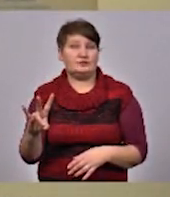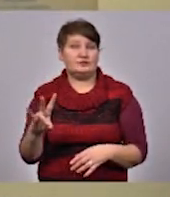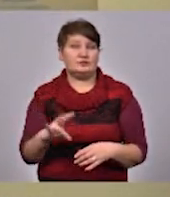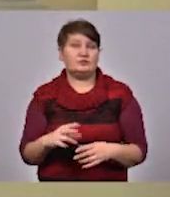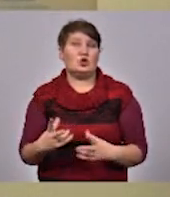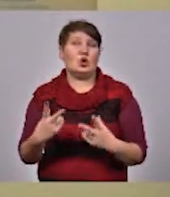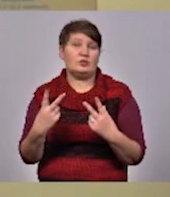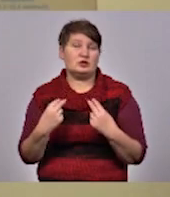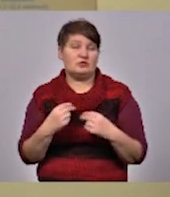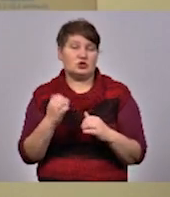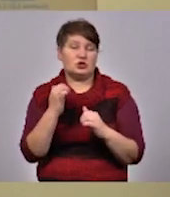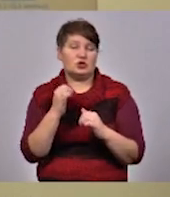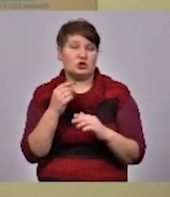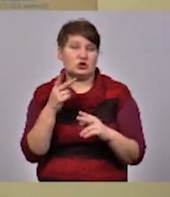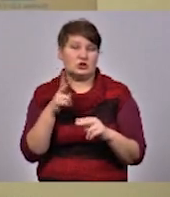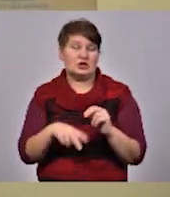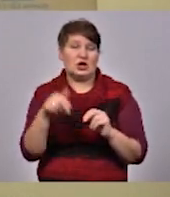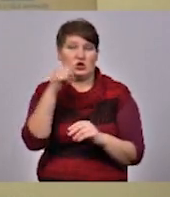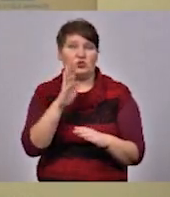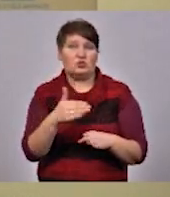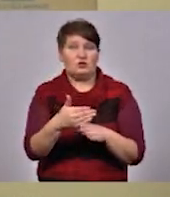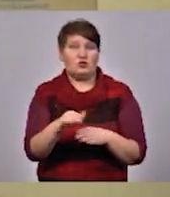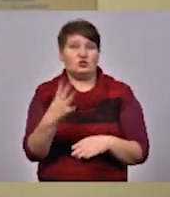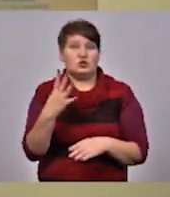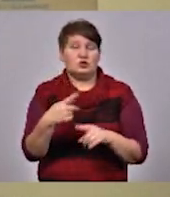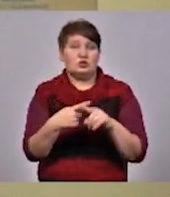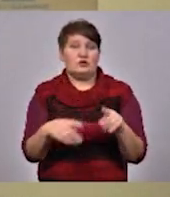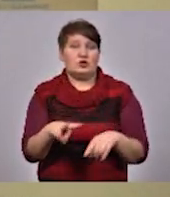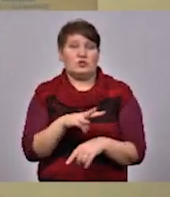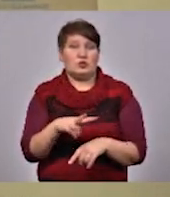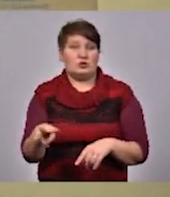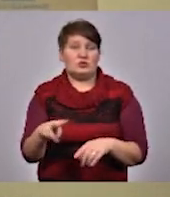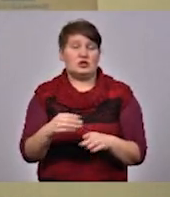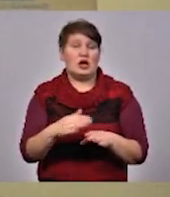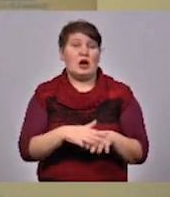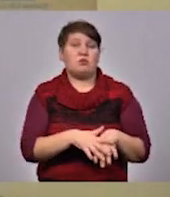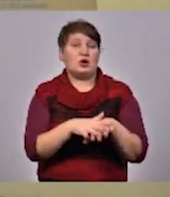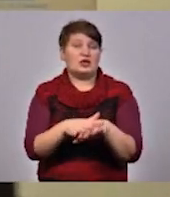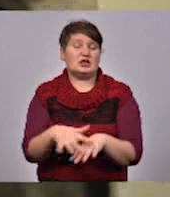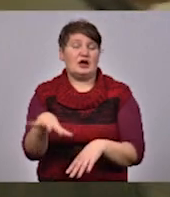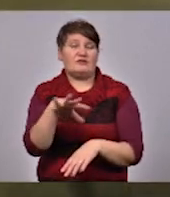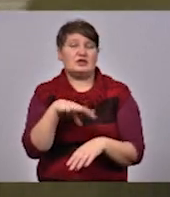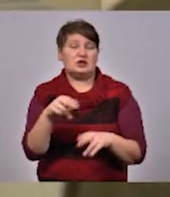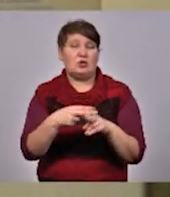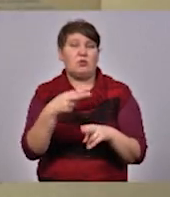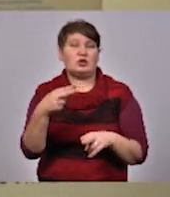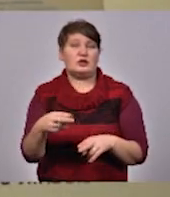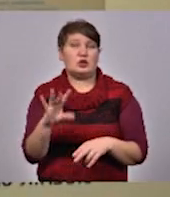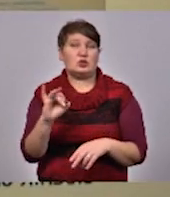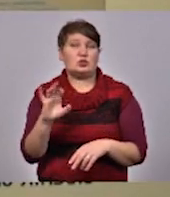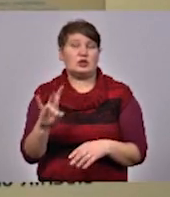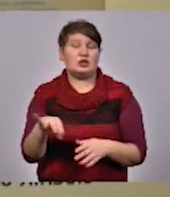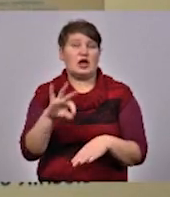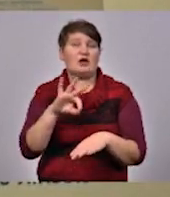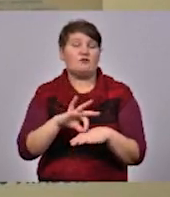кінця року буде виділено 4,5 мільйони для покриття всіх боргів на інсулін для хворих